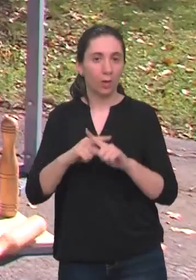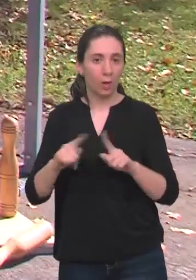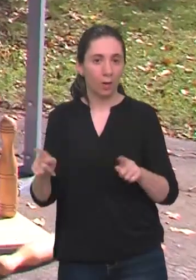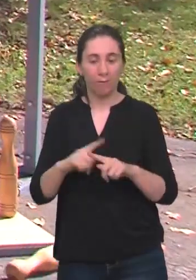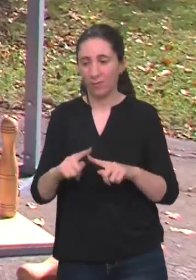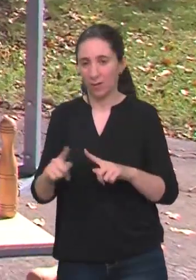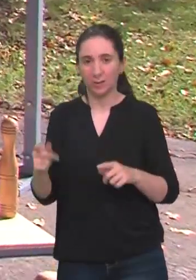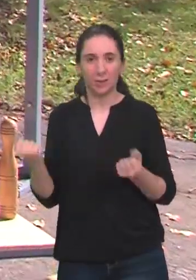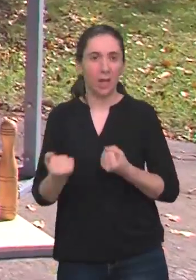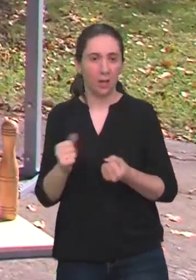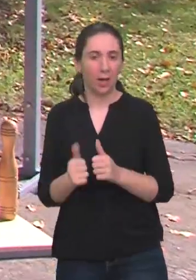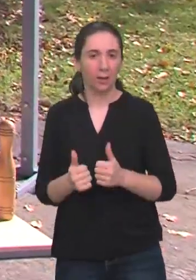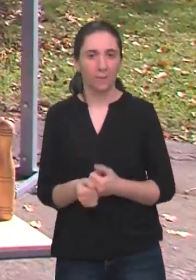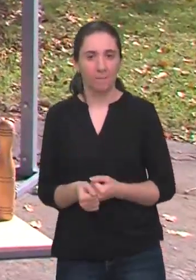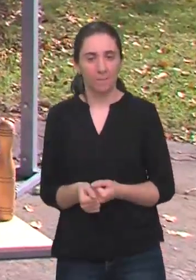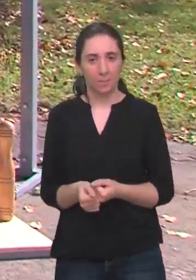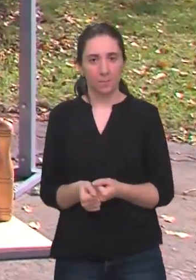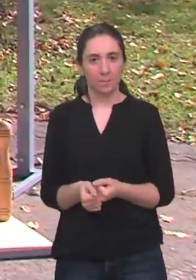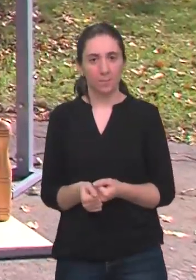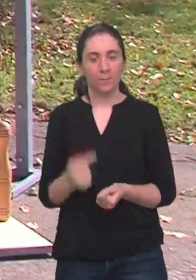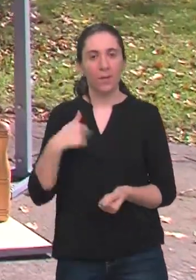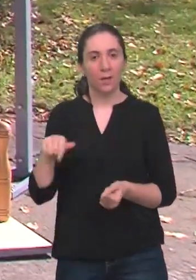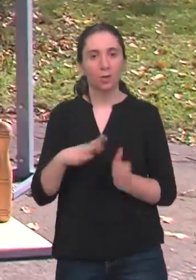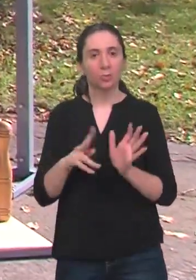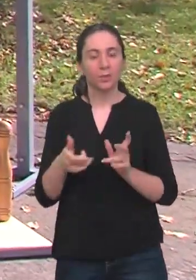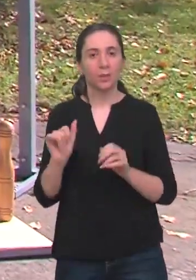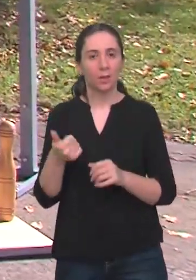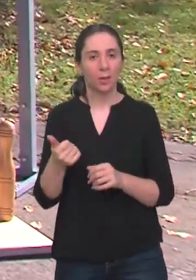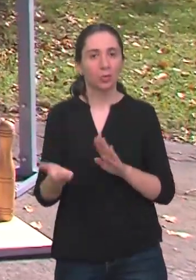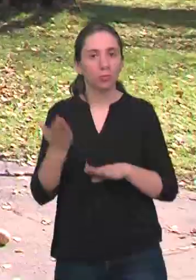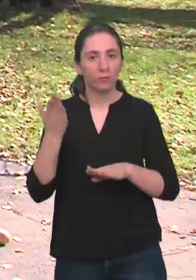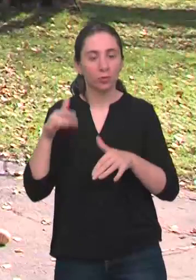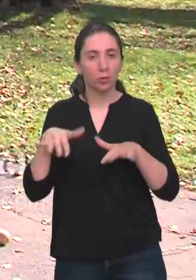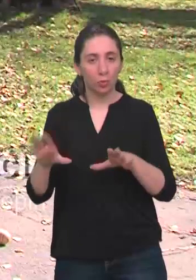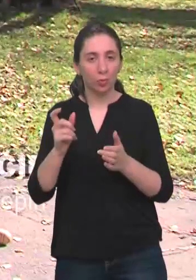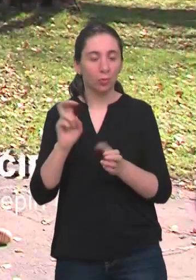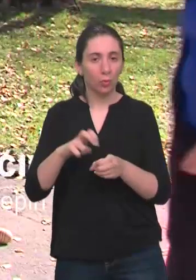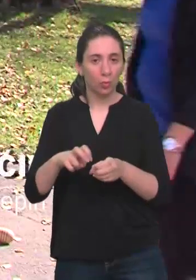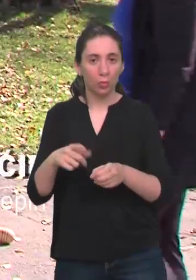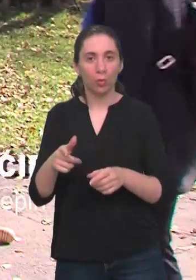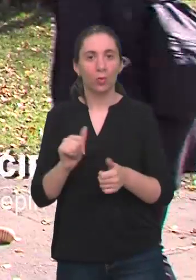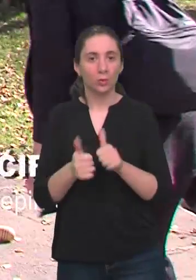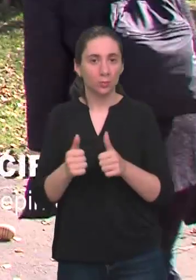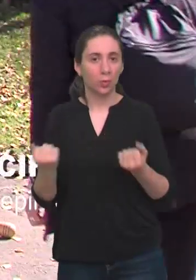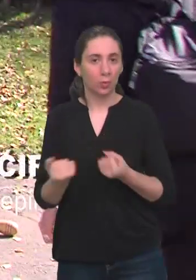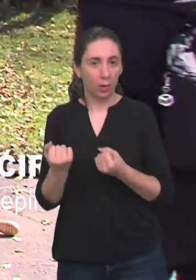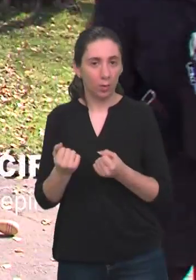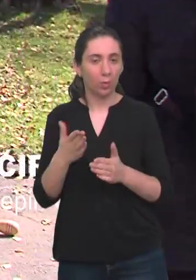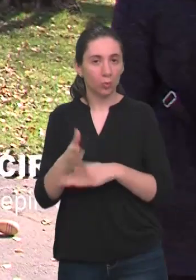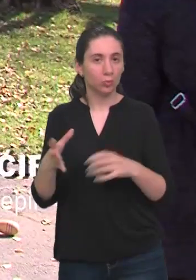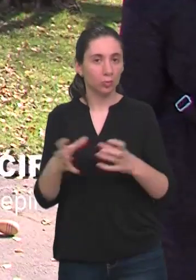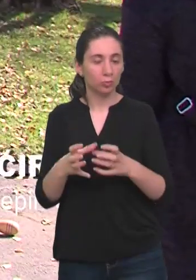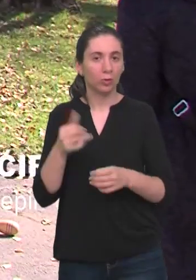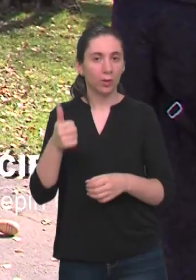vrstama rekreacije. Naša misija je da se što više ljudi uključuju u sportsko-rekreativne aktivnosti kroz jedno druženje,